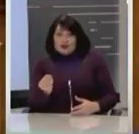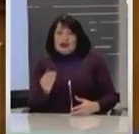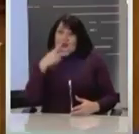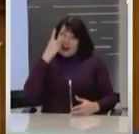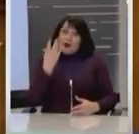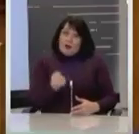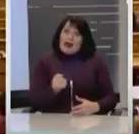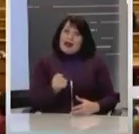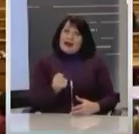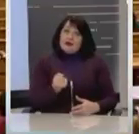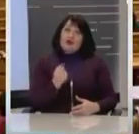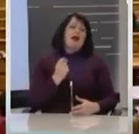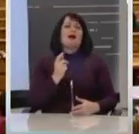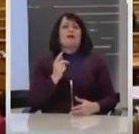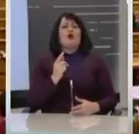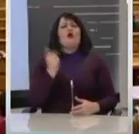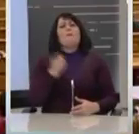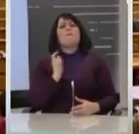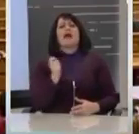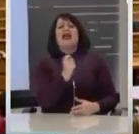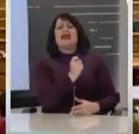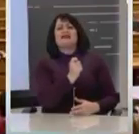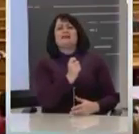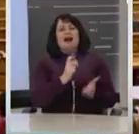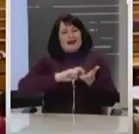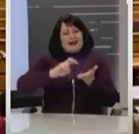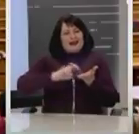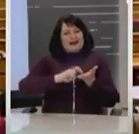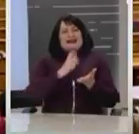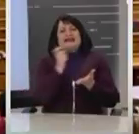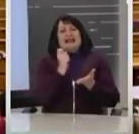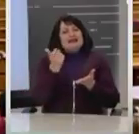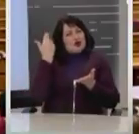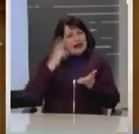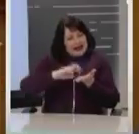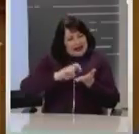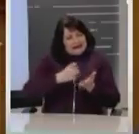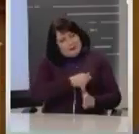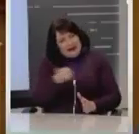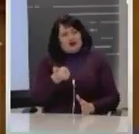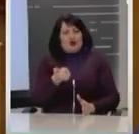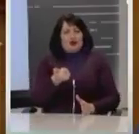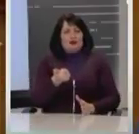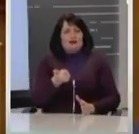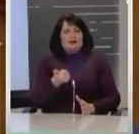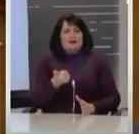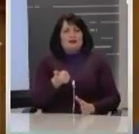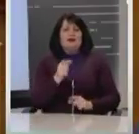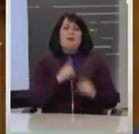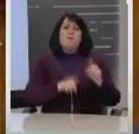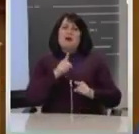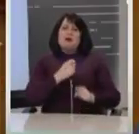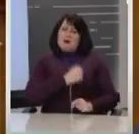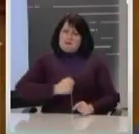δικαιούχοι του μερίσματος ή της επιστροφής των παρακρατηθέντων συντάξεων, υπάρχουν ορισμένοι που έχουν στεναχωρηθεί πάρα πολύ.